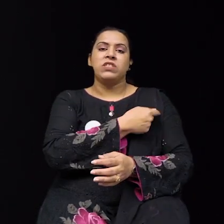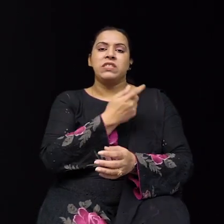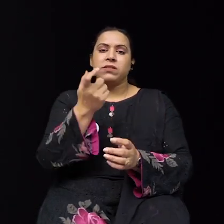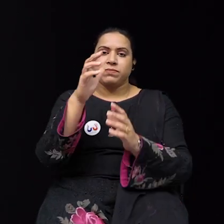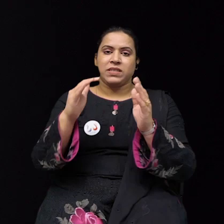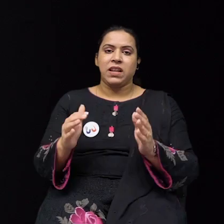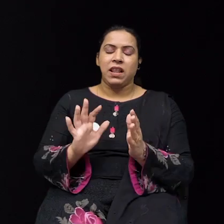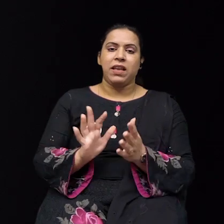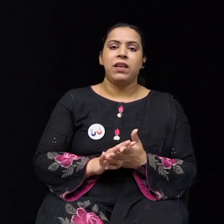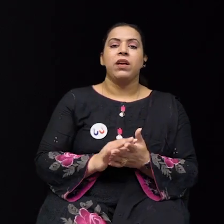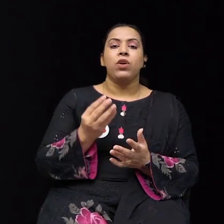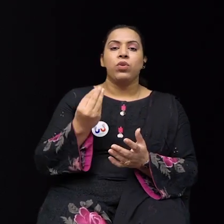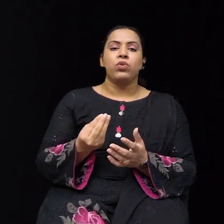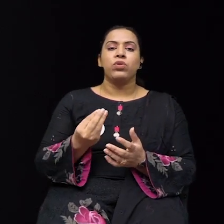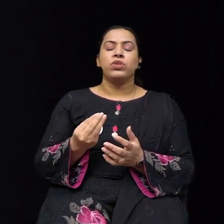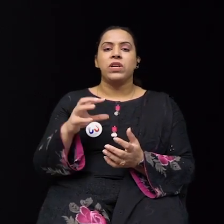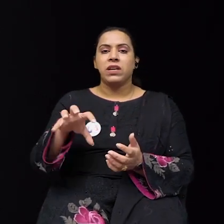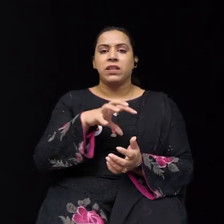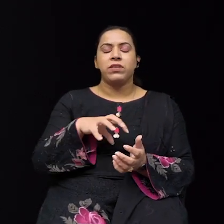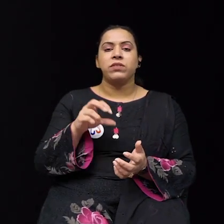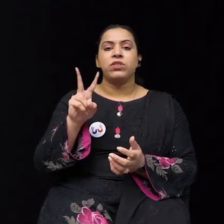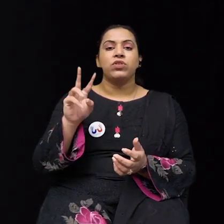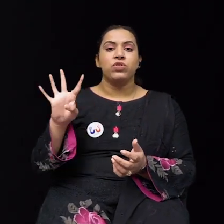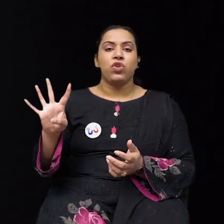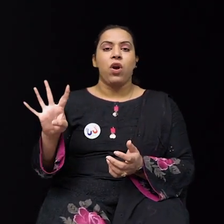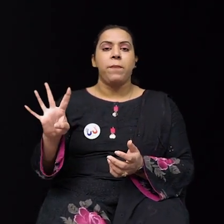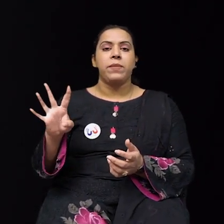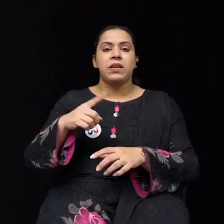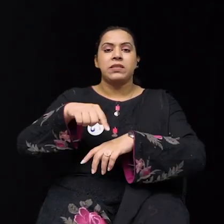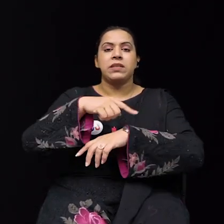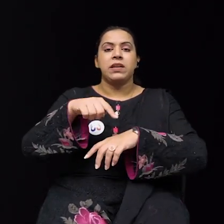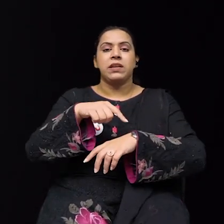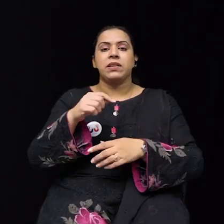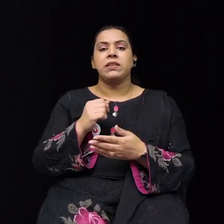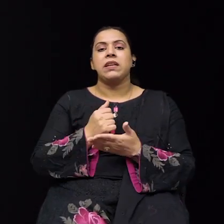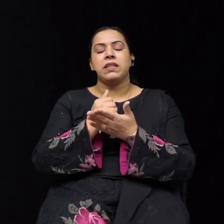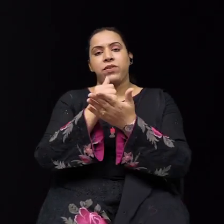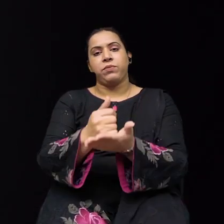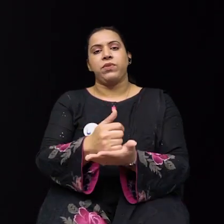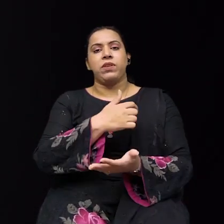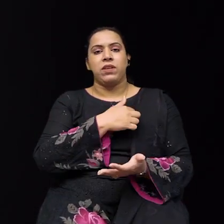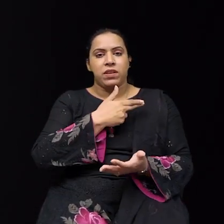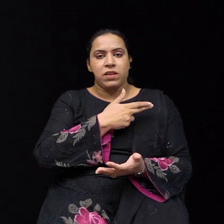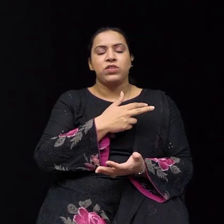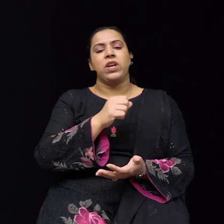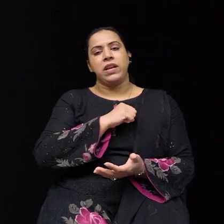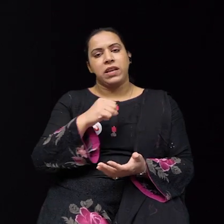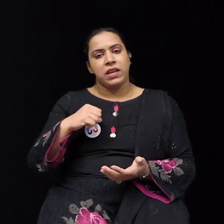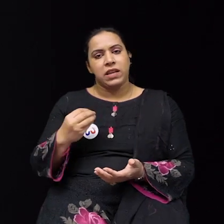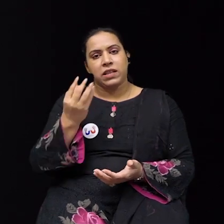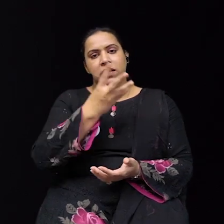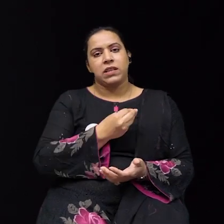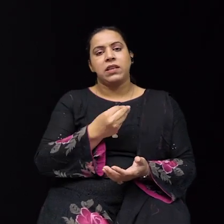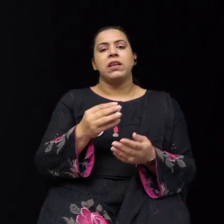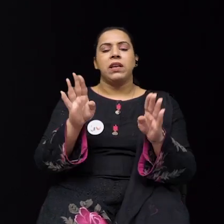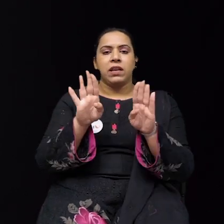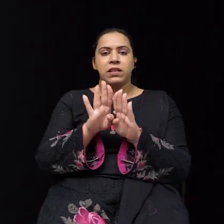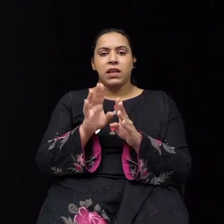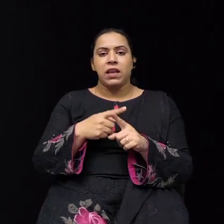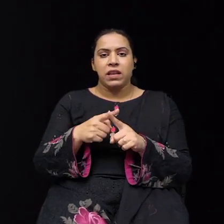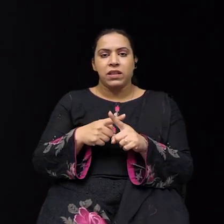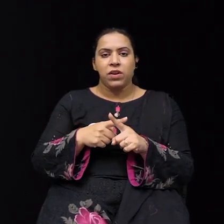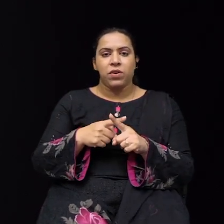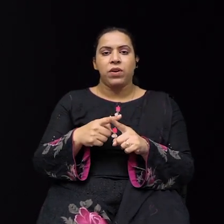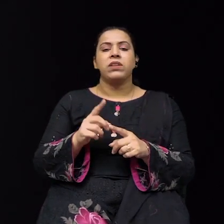ایک ان اداروں میں سے چند اداروں میں سے ملک کے ہیں جو 24 گھنٹے یہ سروس پرووائڈ کرتے ہیں. چاہے عید کا دن ہو,